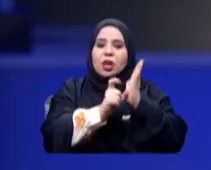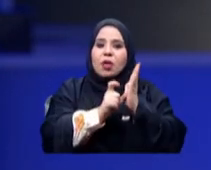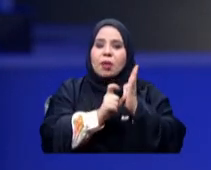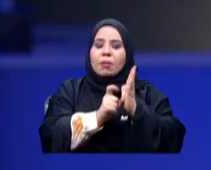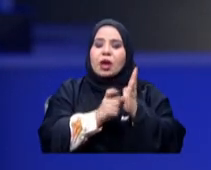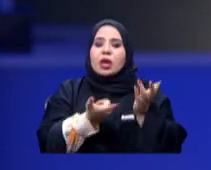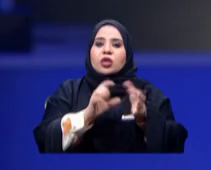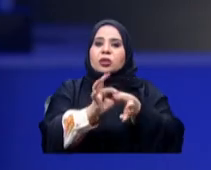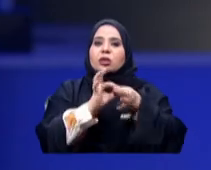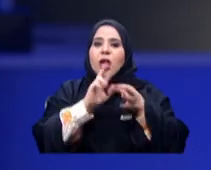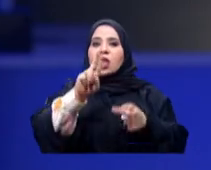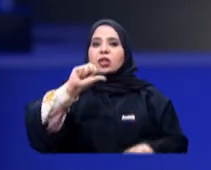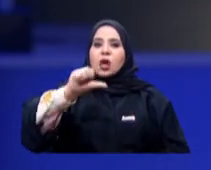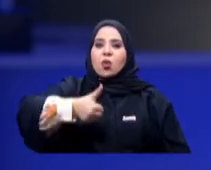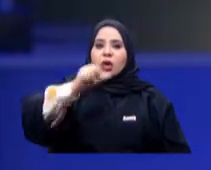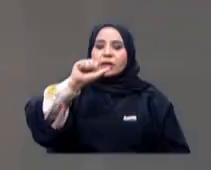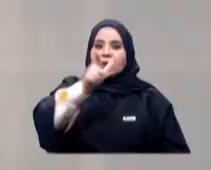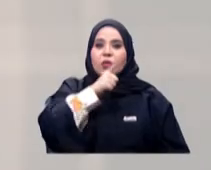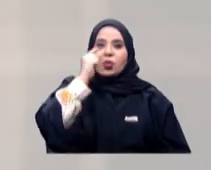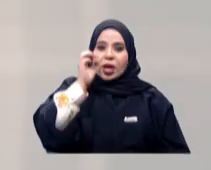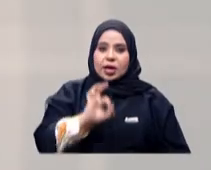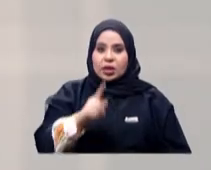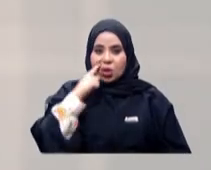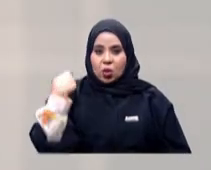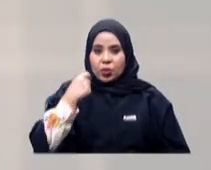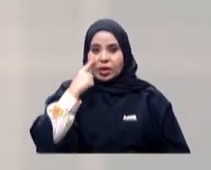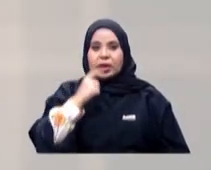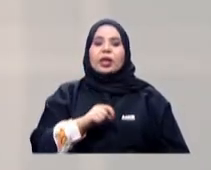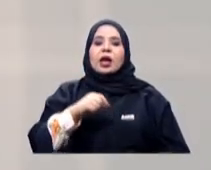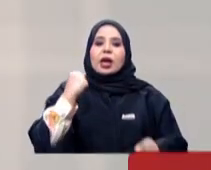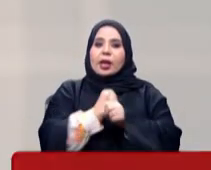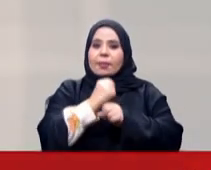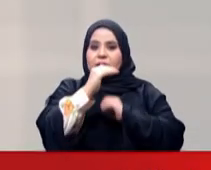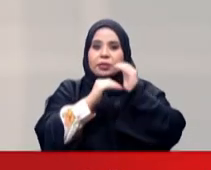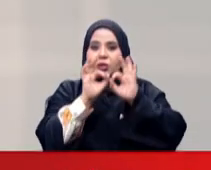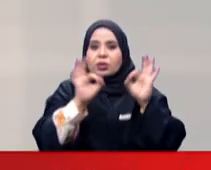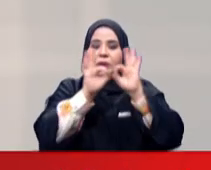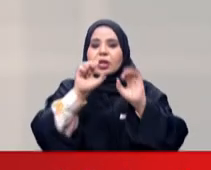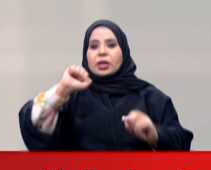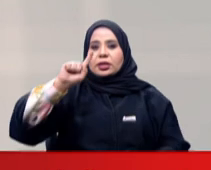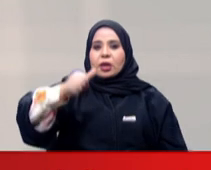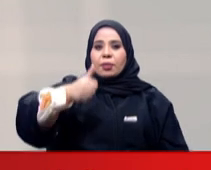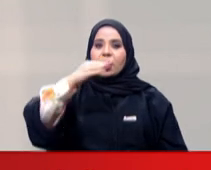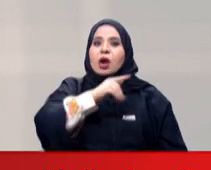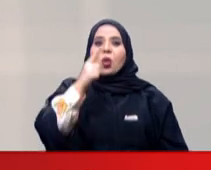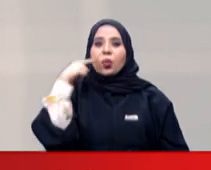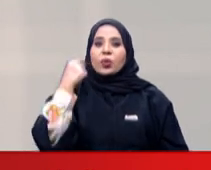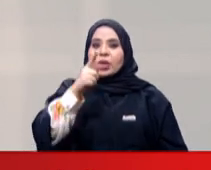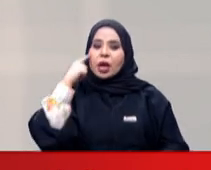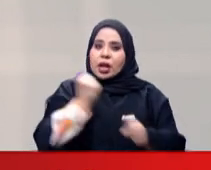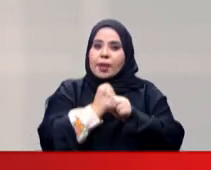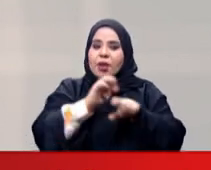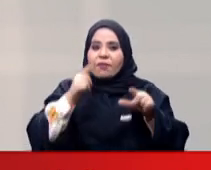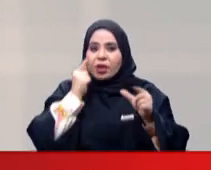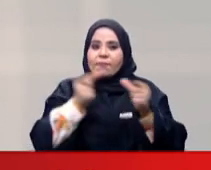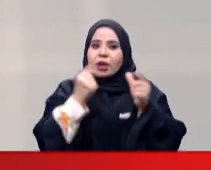النصف الأول من العام الجاري. وأكد وكيل وزارة العمل والتنمية الاجتماعية صباح سالم الدوسري أن الوزارة عملت من خلال